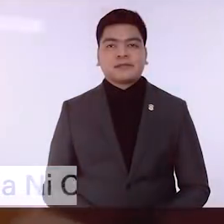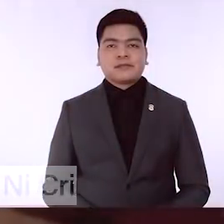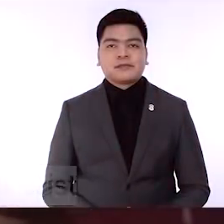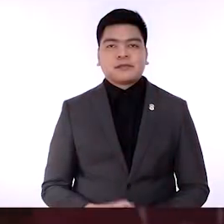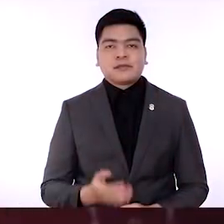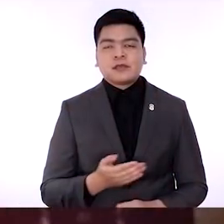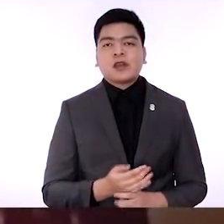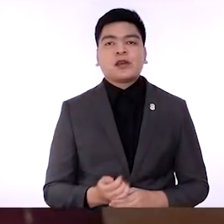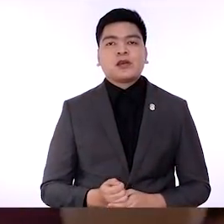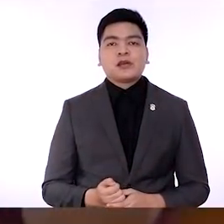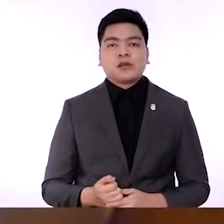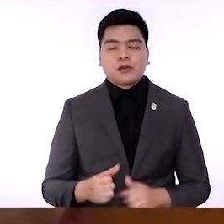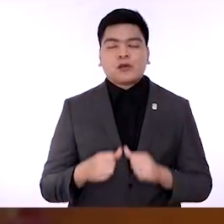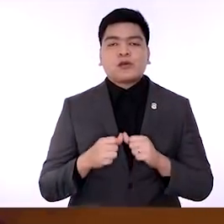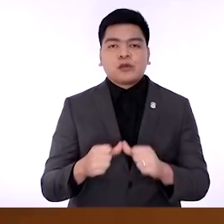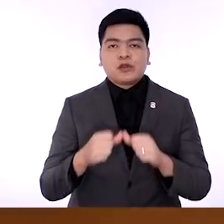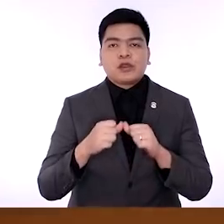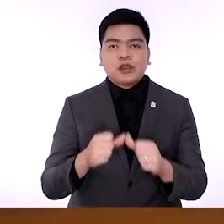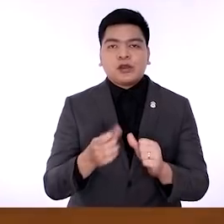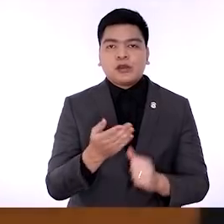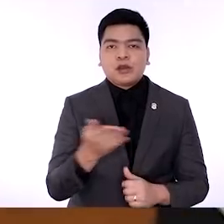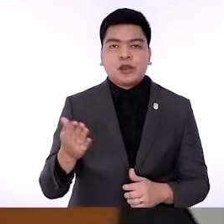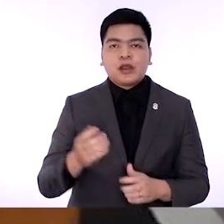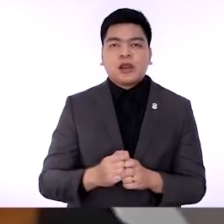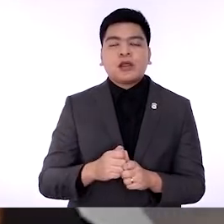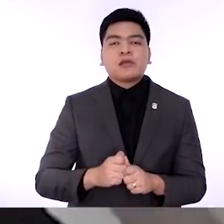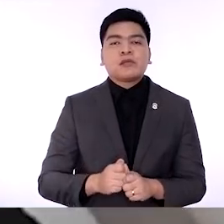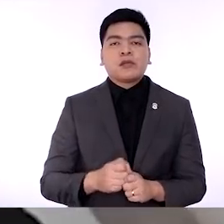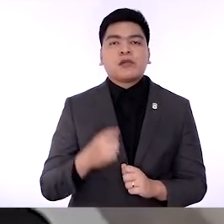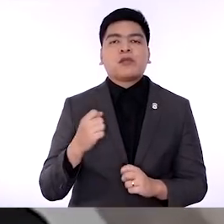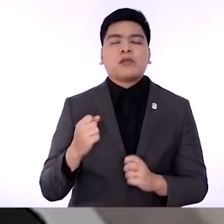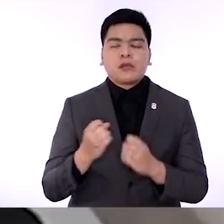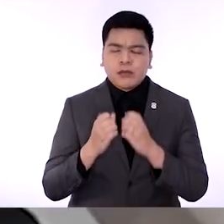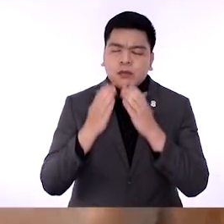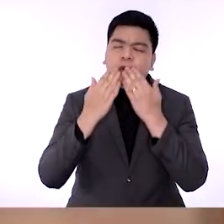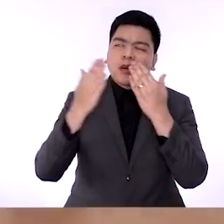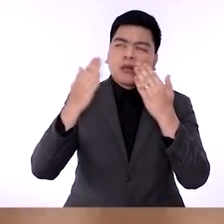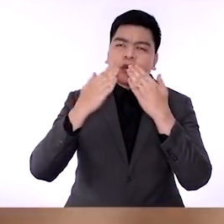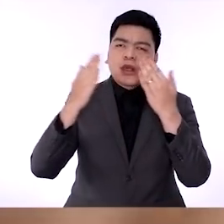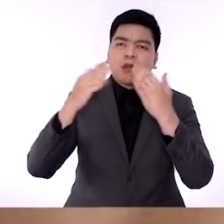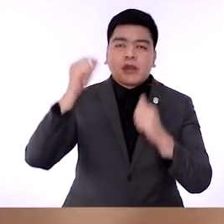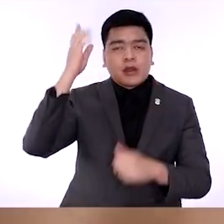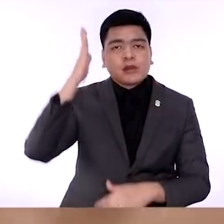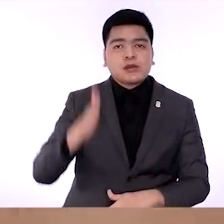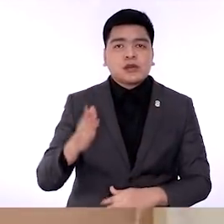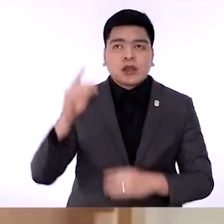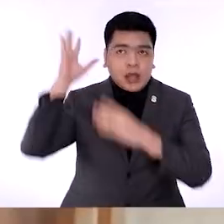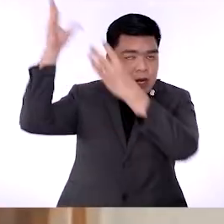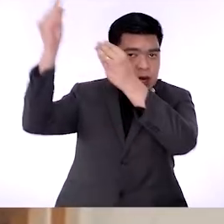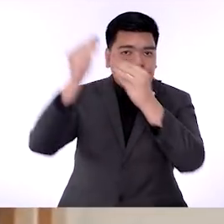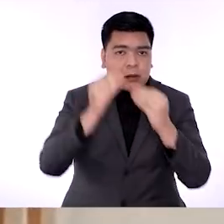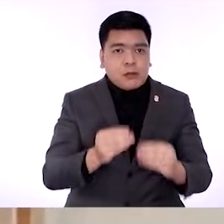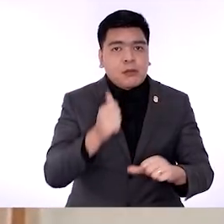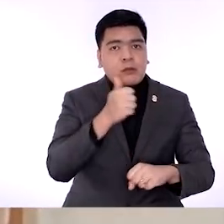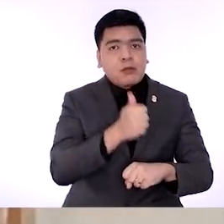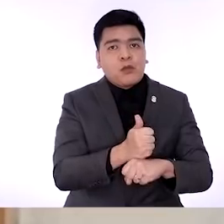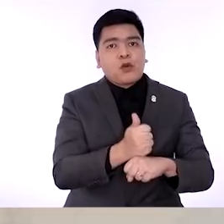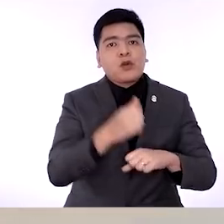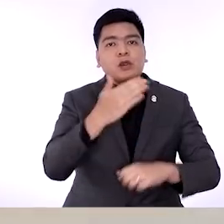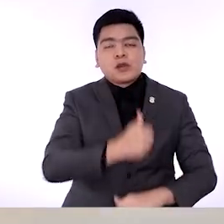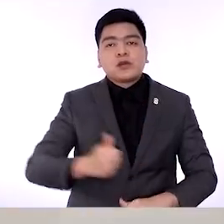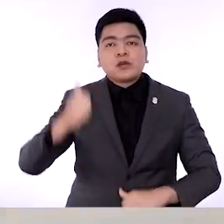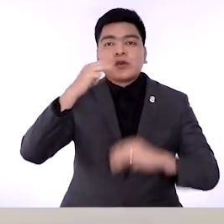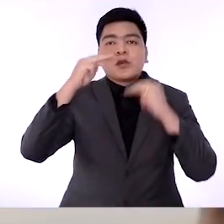Hindi nawawala sa mga kapatid ang pagpapasalamat sa Panginoong Diyos sapagkat naglagay siya ng pamamahala sa iglesia